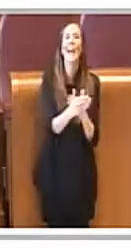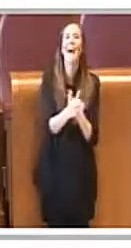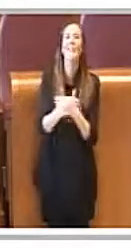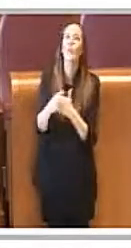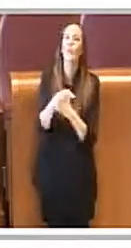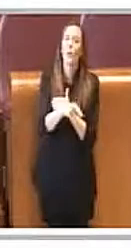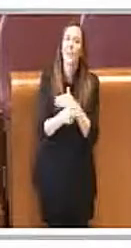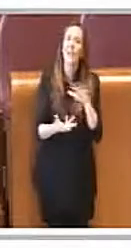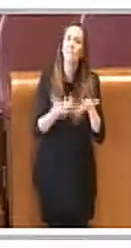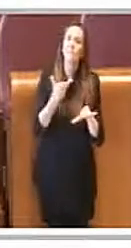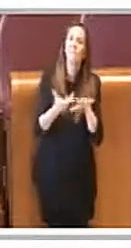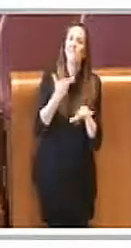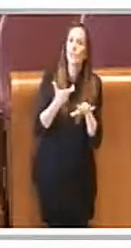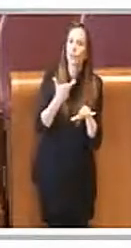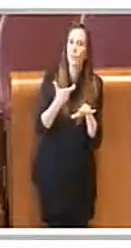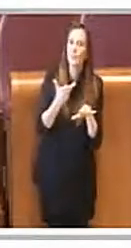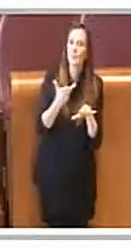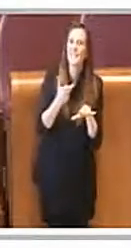maggiormente